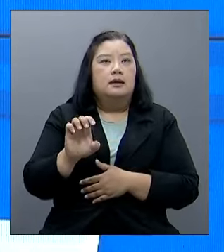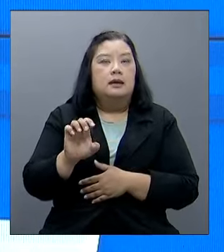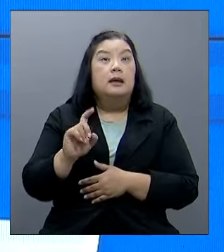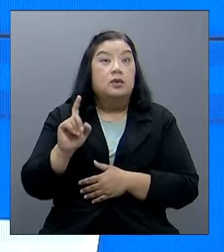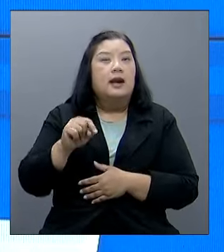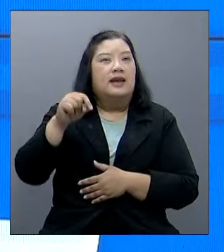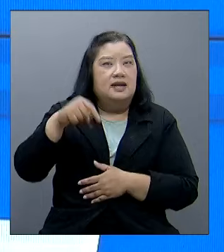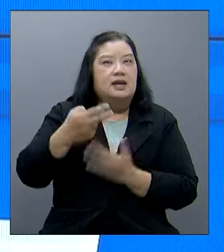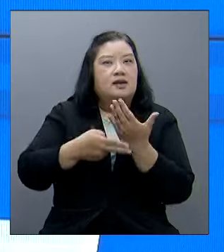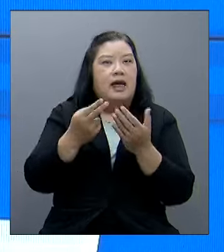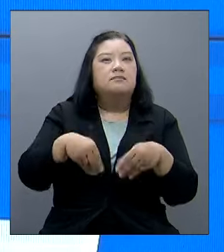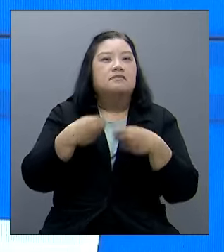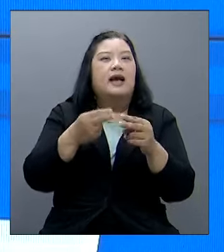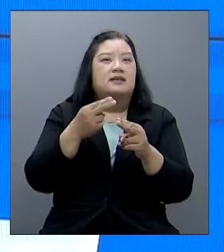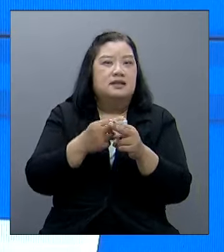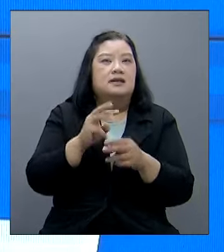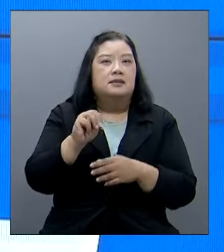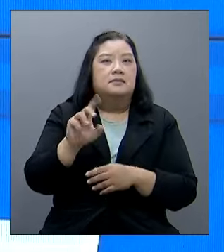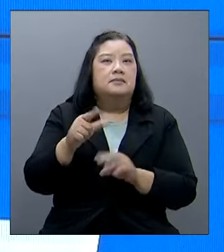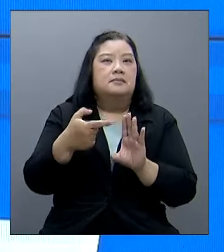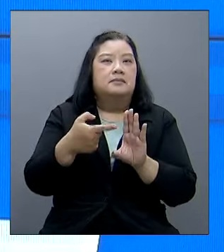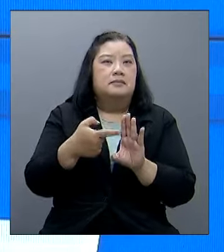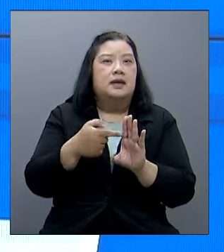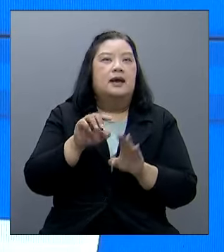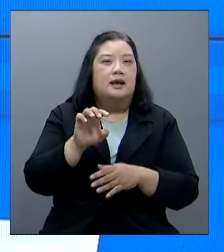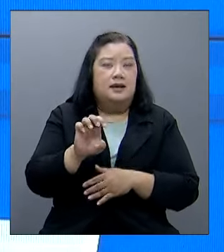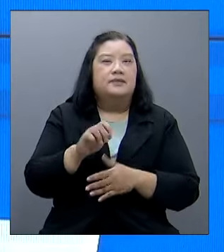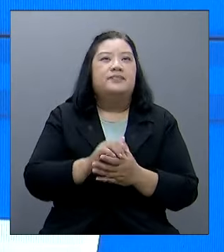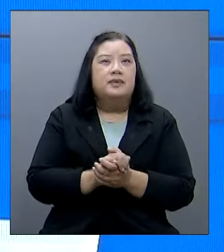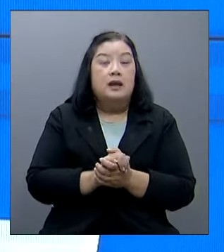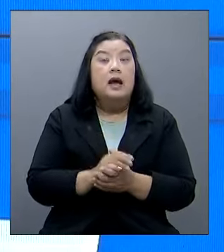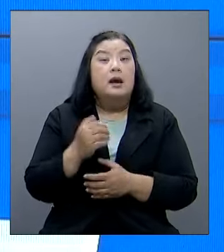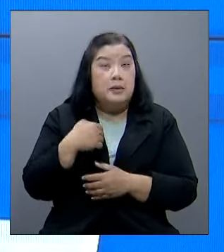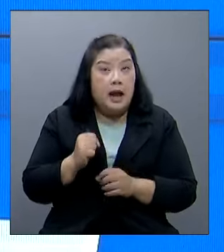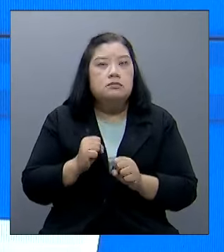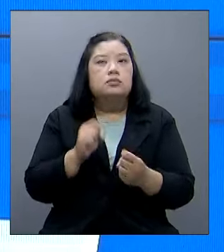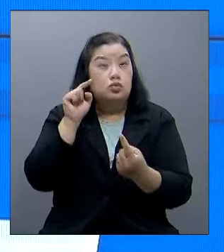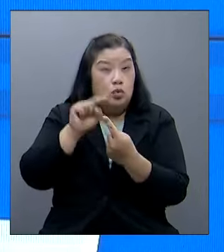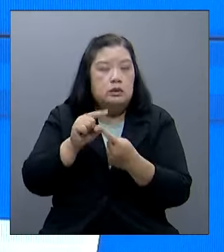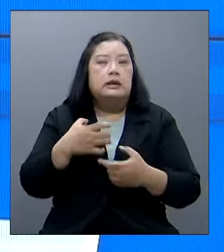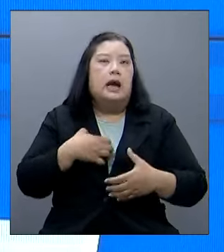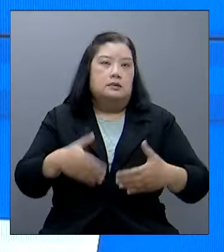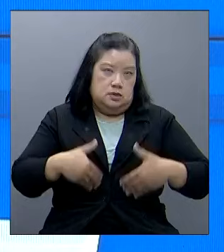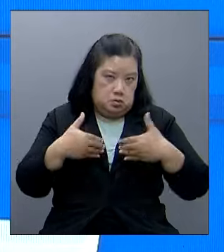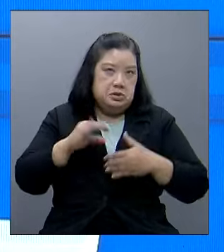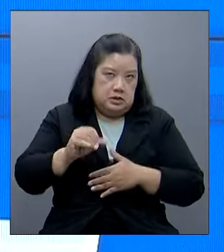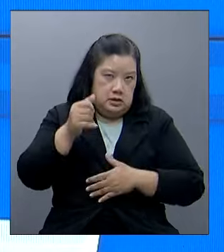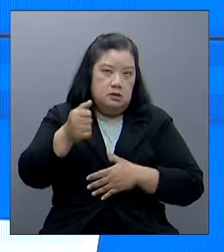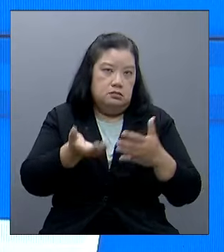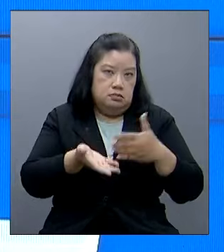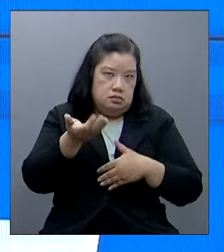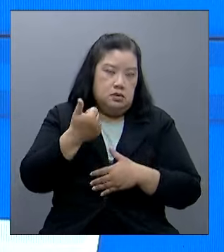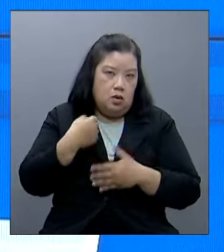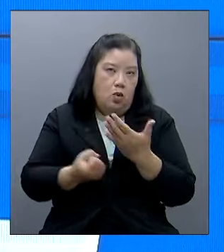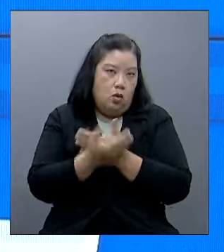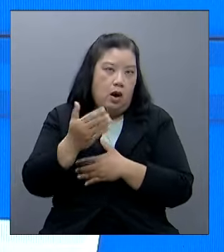าลีนั่นเองค่ะคุณผู้ชมซึ่งเป้าหมายหลักๆเลยนะคะก็คือการยกระดับคุณภาพชีวิตของเด็กๆให้ไปไกลกว่